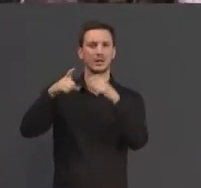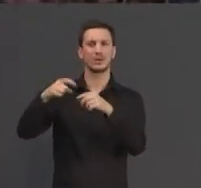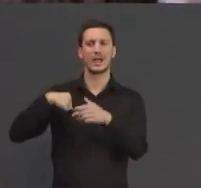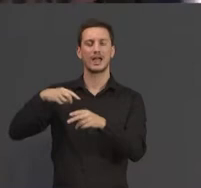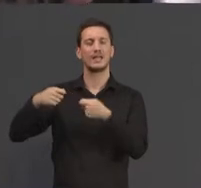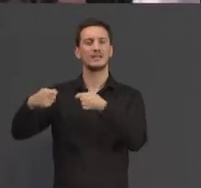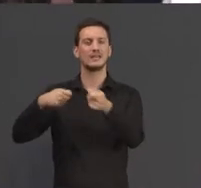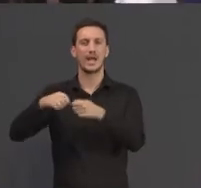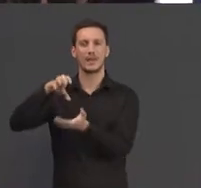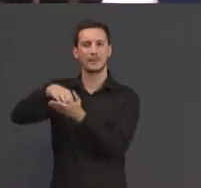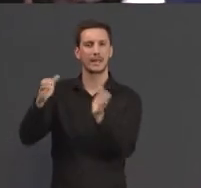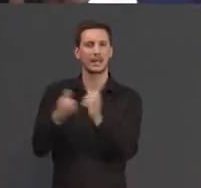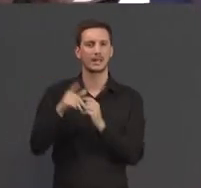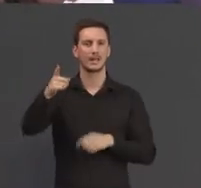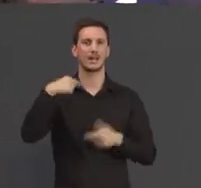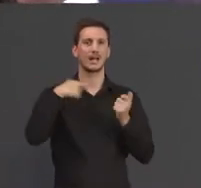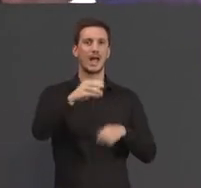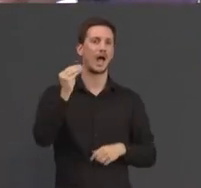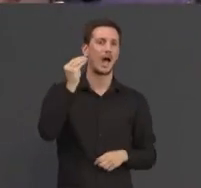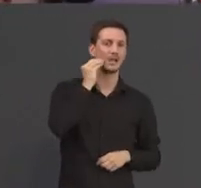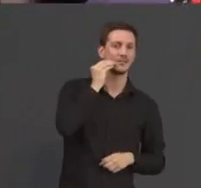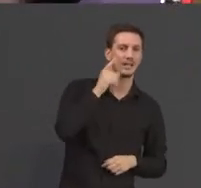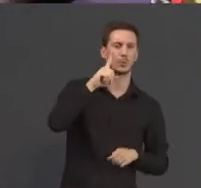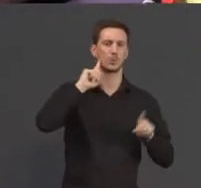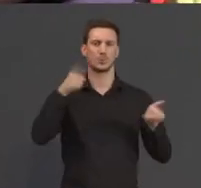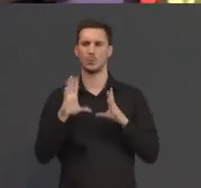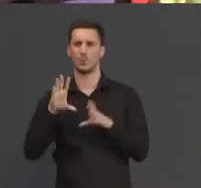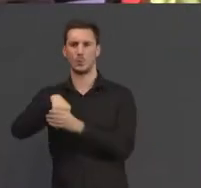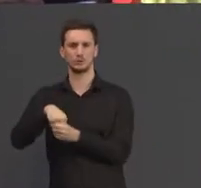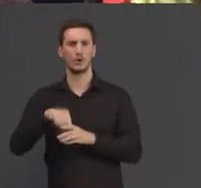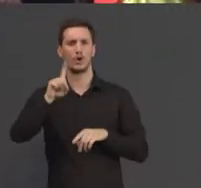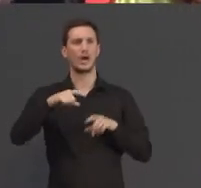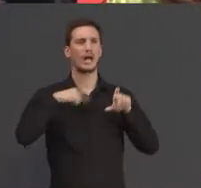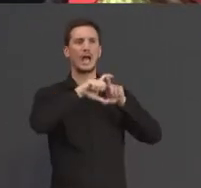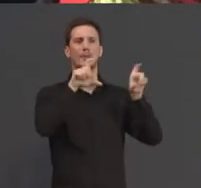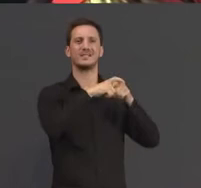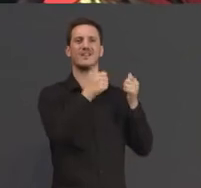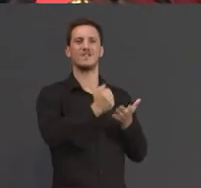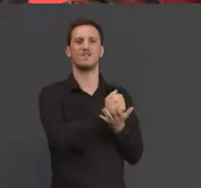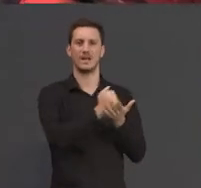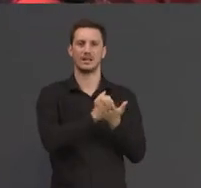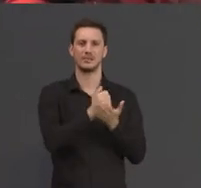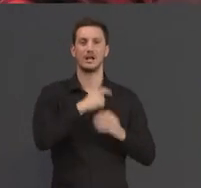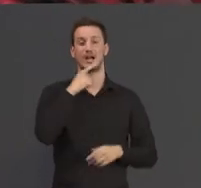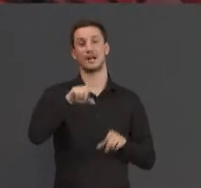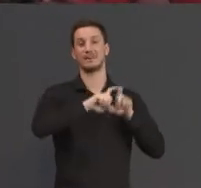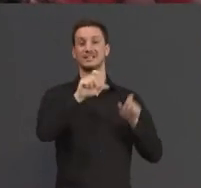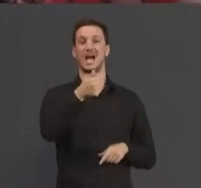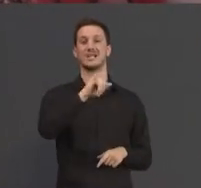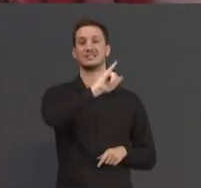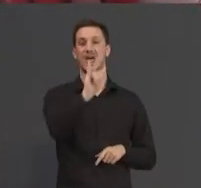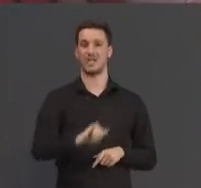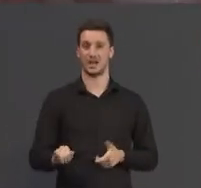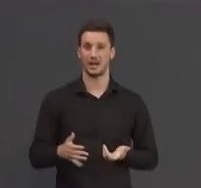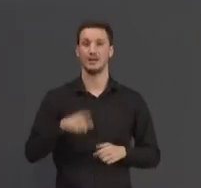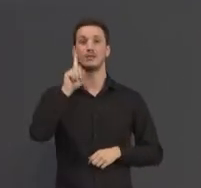combina intel·ligència artificial i música. O bé treballant en empreses farmacèutiques com AstraZeneca. I